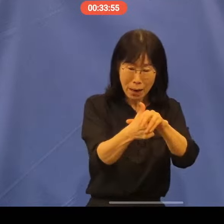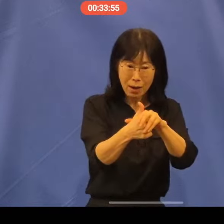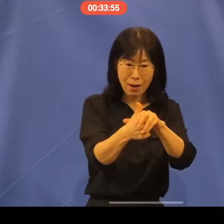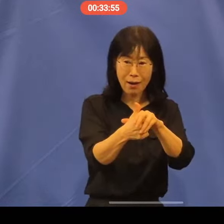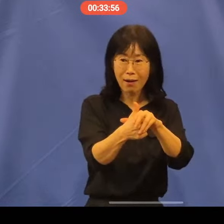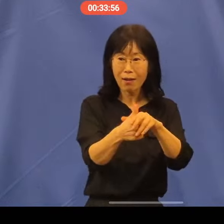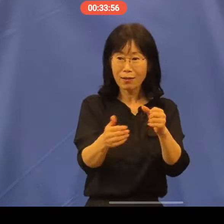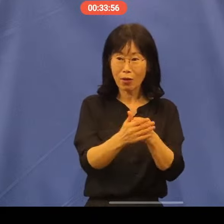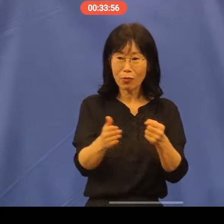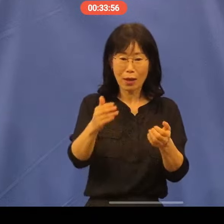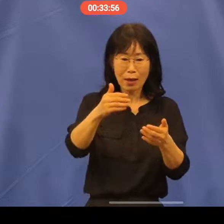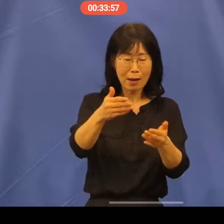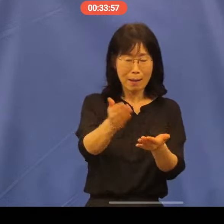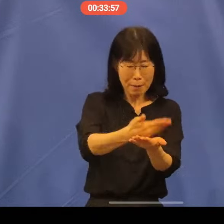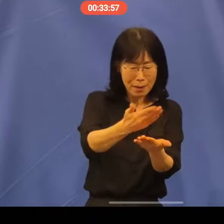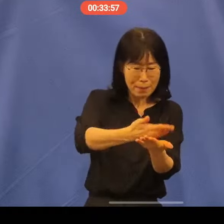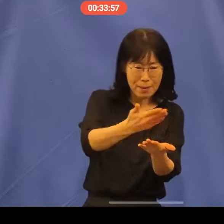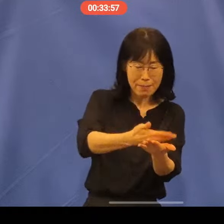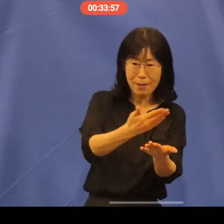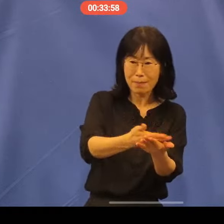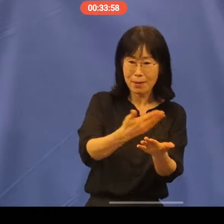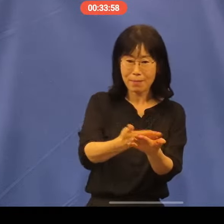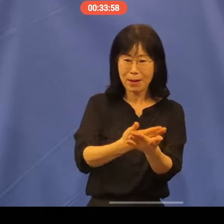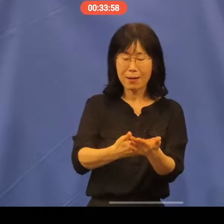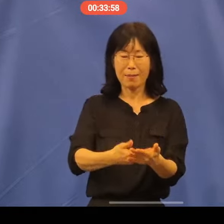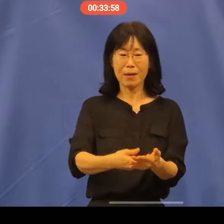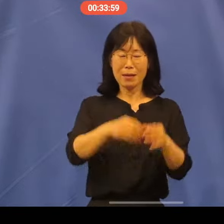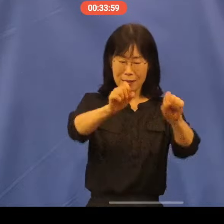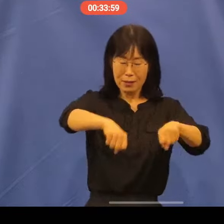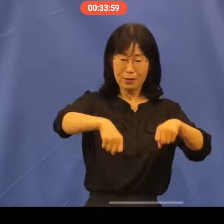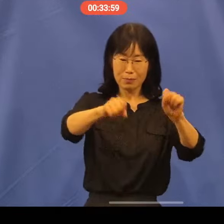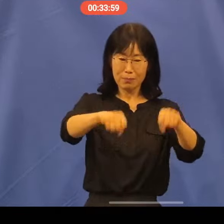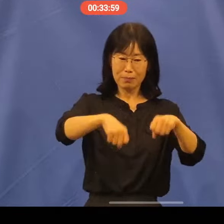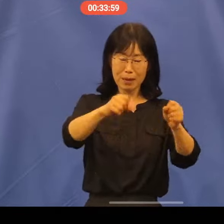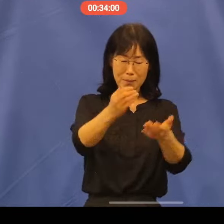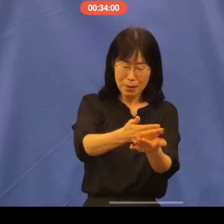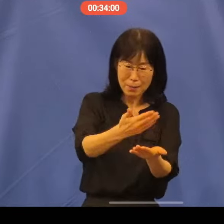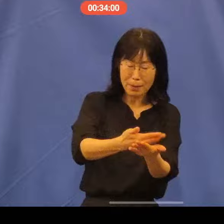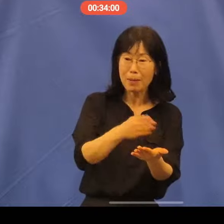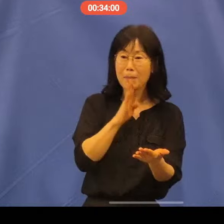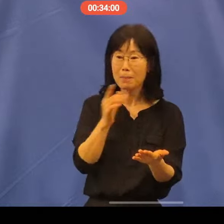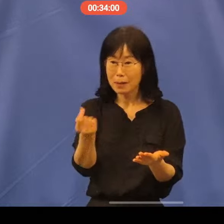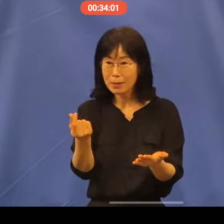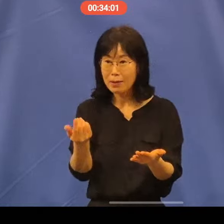그냥 막 날마다 막 뒤집어 놓고 막 청소도 안 하는 집은요,